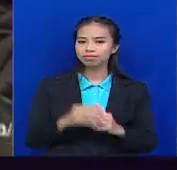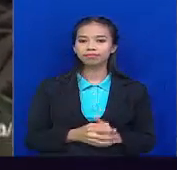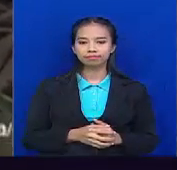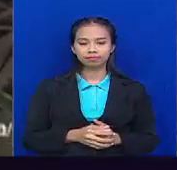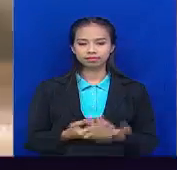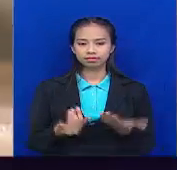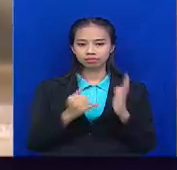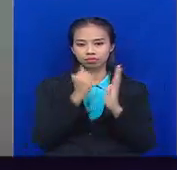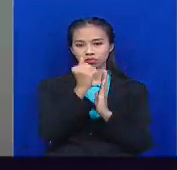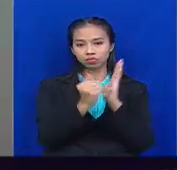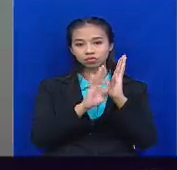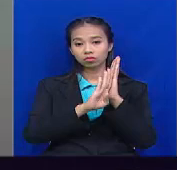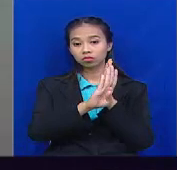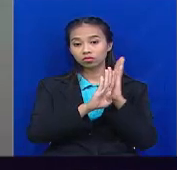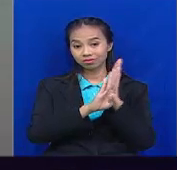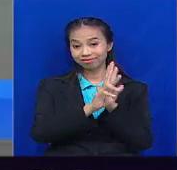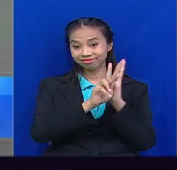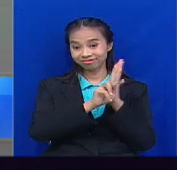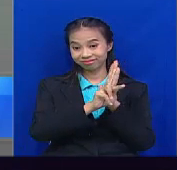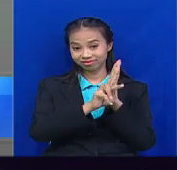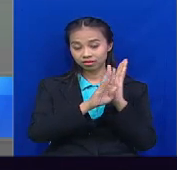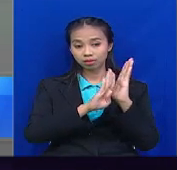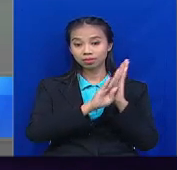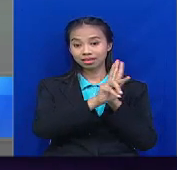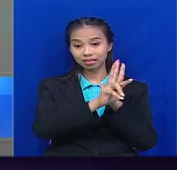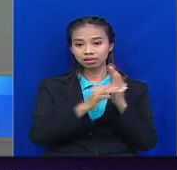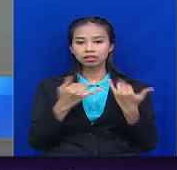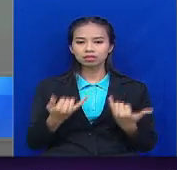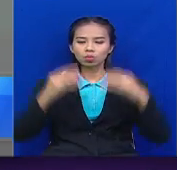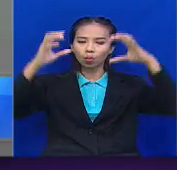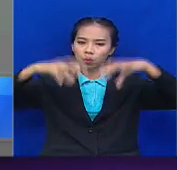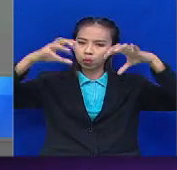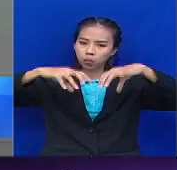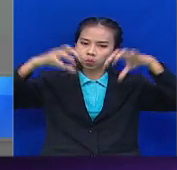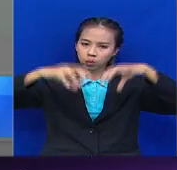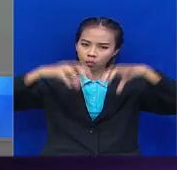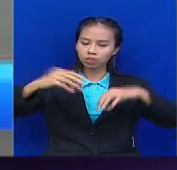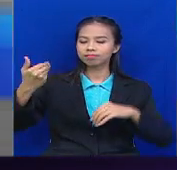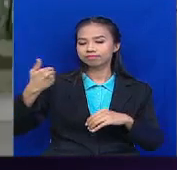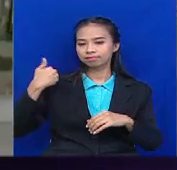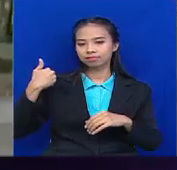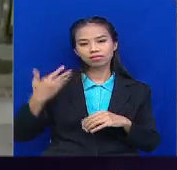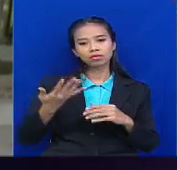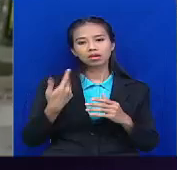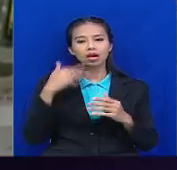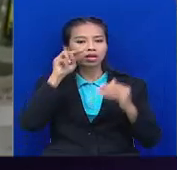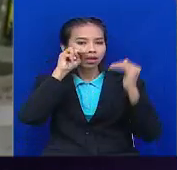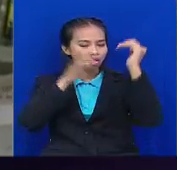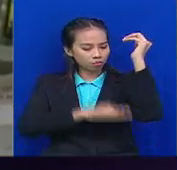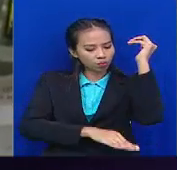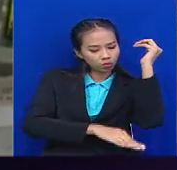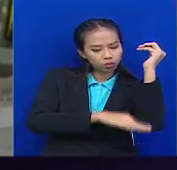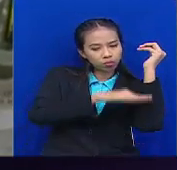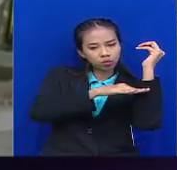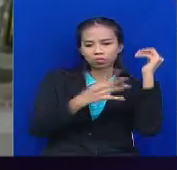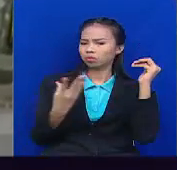ที่จังหวัดบึงกาฬตลอด3วันที่ผ่านมามีฝนตกลงมาอย่างหนักสลับกับฝนตกโปรยปรายลงมาทำให้ระดับน้ำในแม่น้ำโขงสูงขึ้นอย่